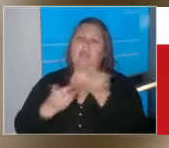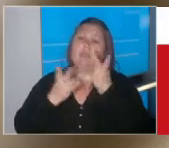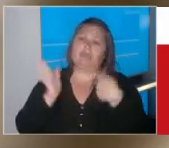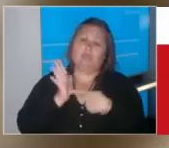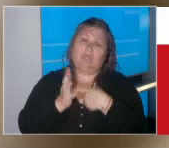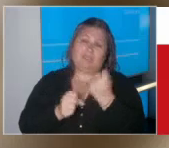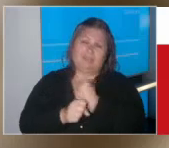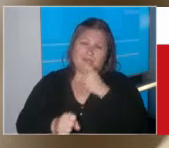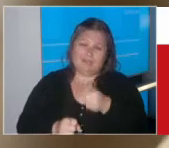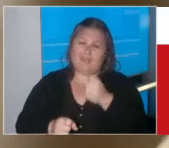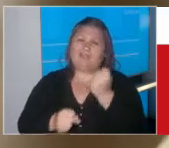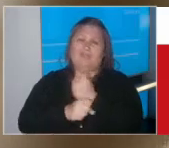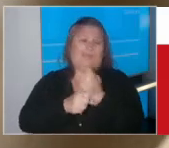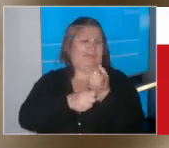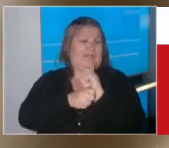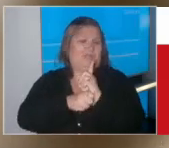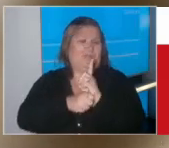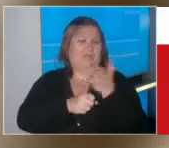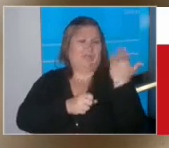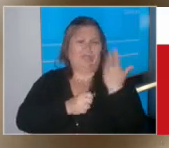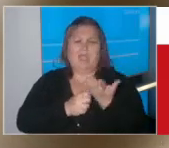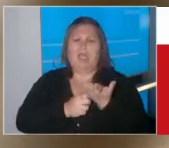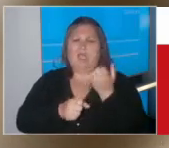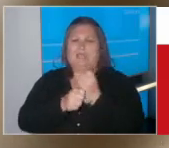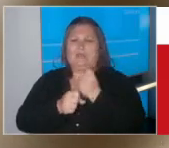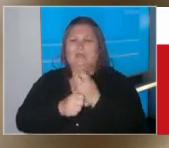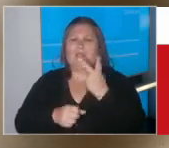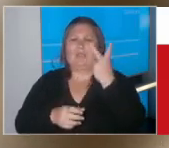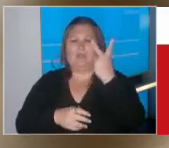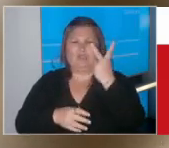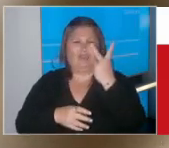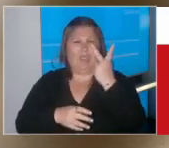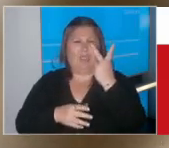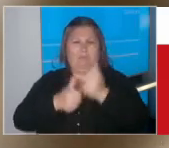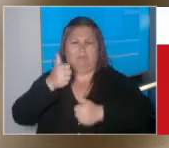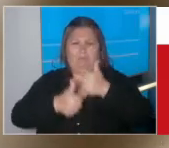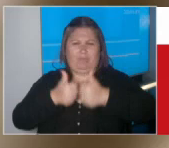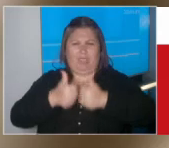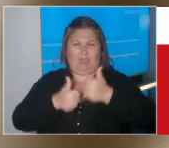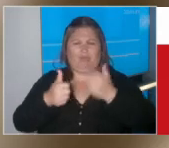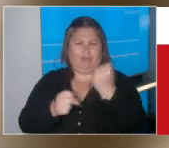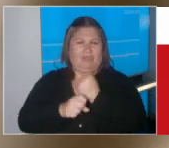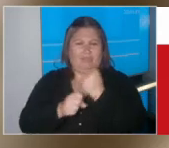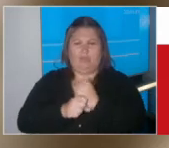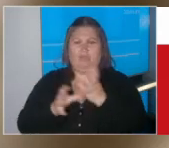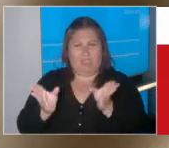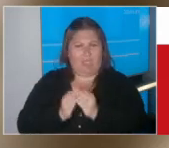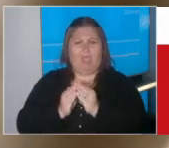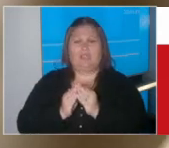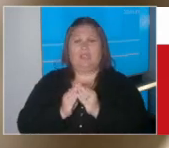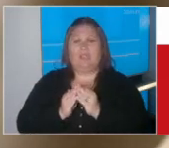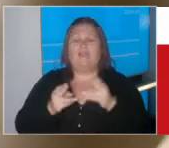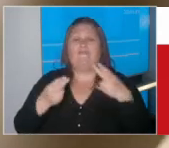את זה. עשינו את זה לפני דקה, עשינו את זה בשני סיבובים מתוך 4 הסיבובים האחרונים, רצנו ביחד עם מרץ,